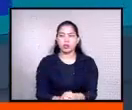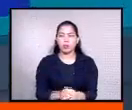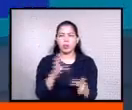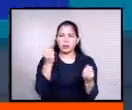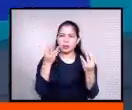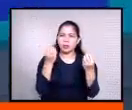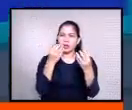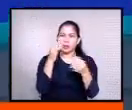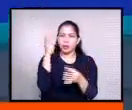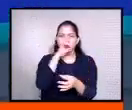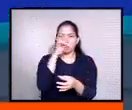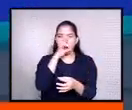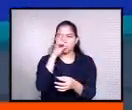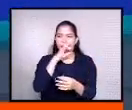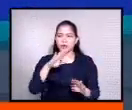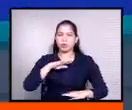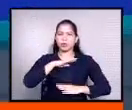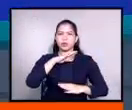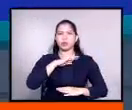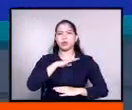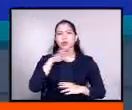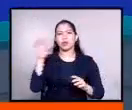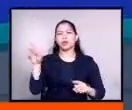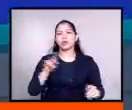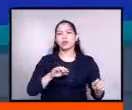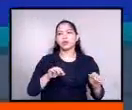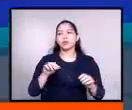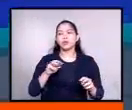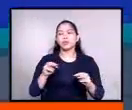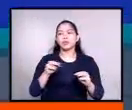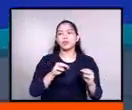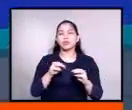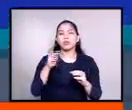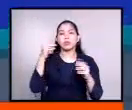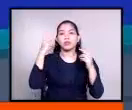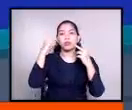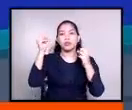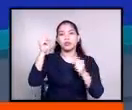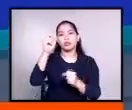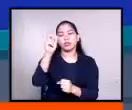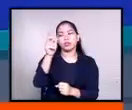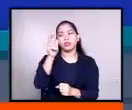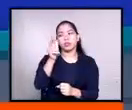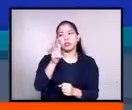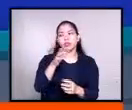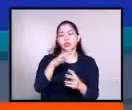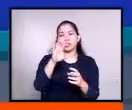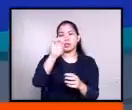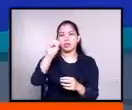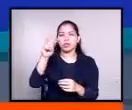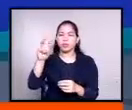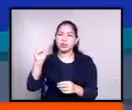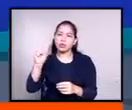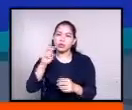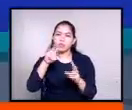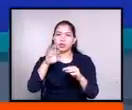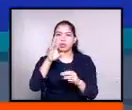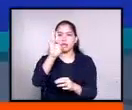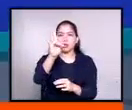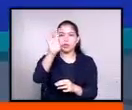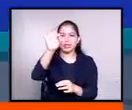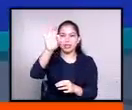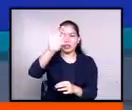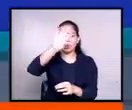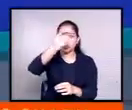Dumami pa ang mga Pilipinong kontento sa performance ni Pangulong Duterte. Lumabas sa SWS survey na 79% ng